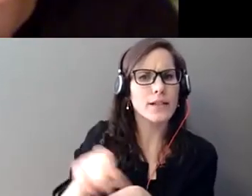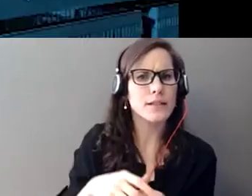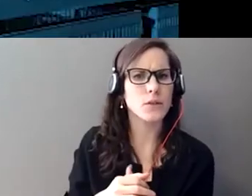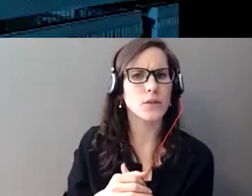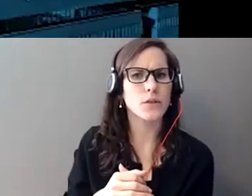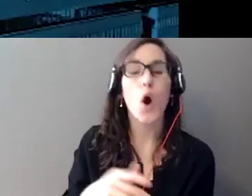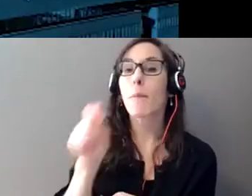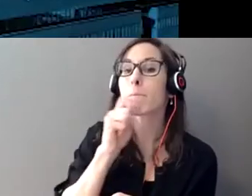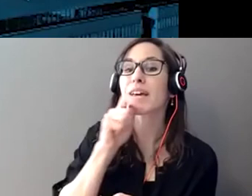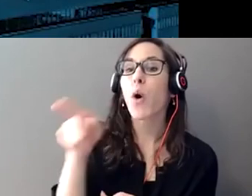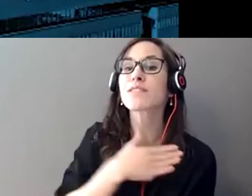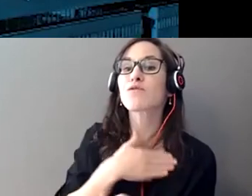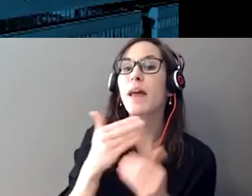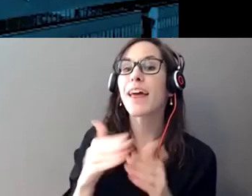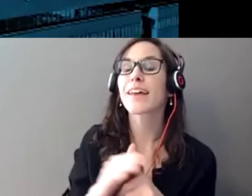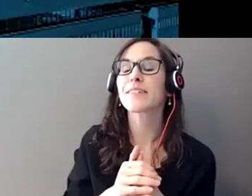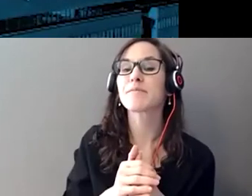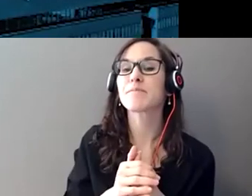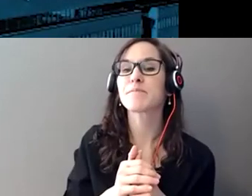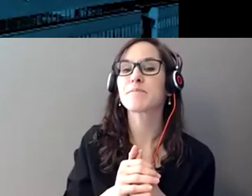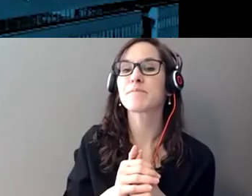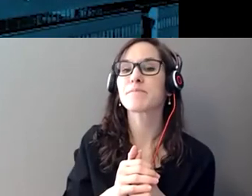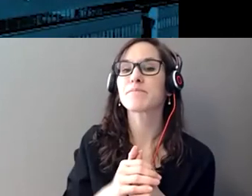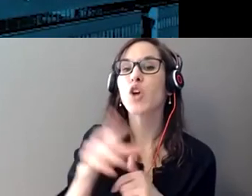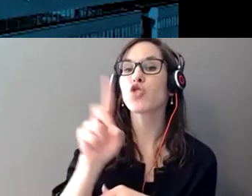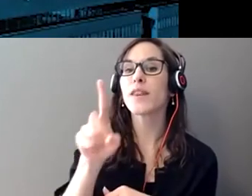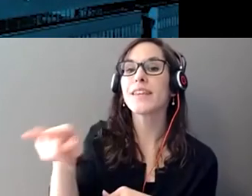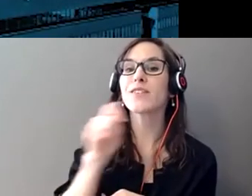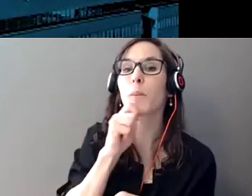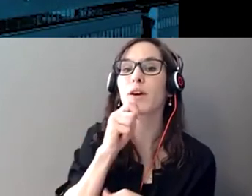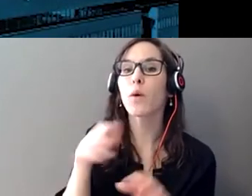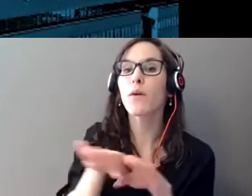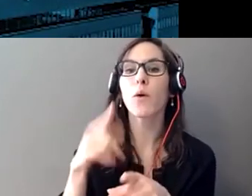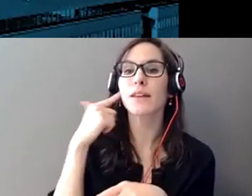ton micro Denis s'il te plaît Ton micro on ne'entend pas